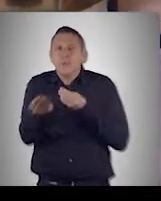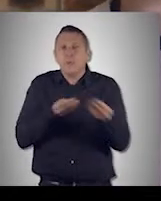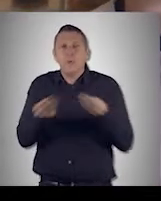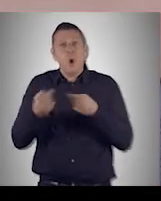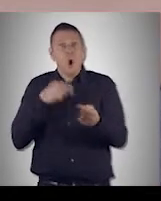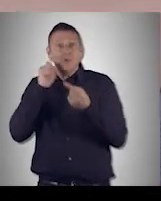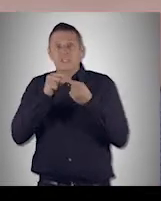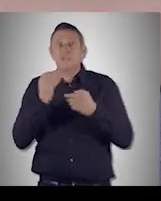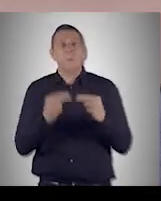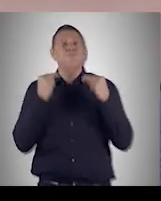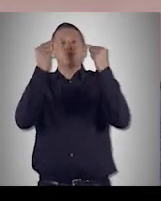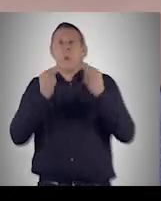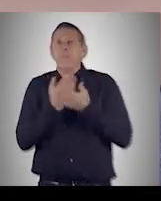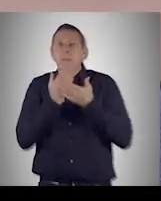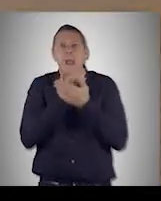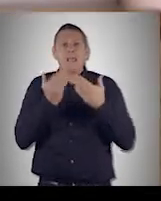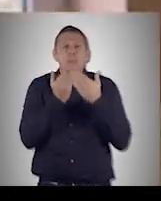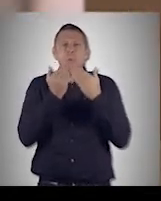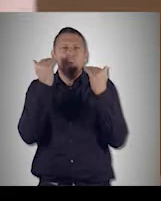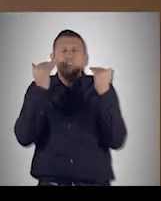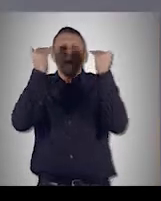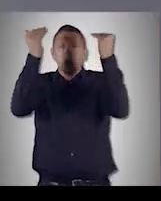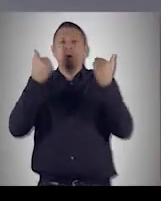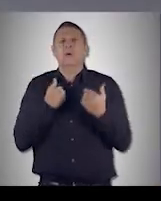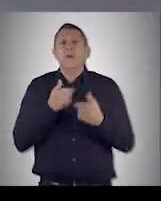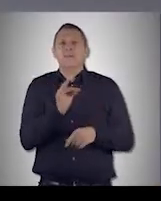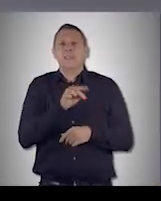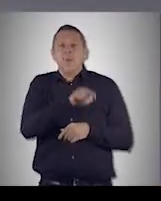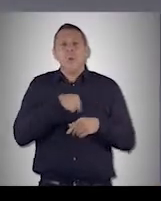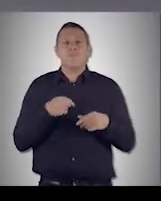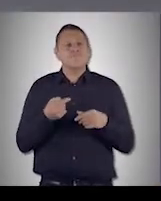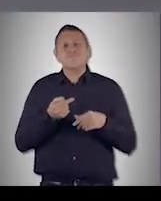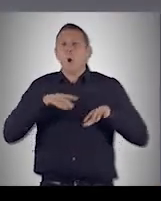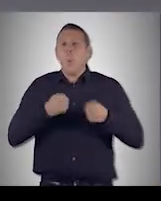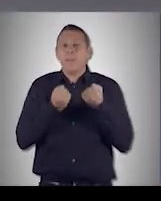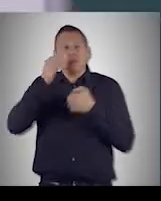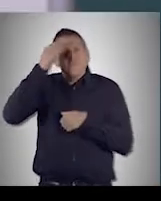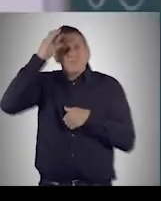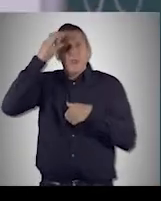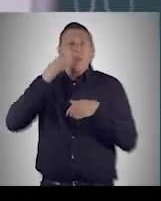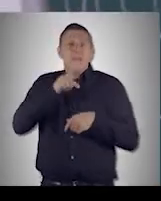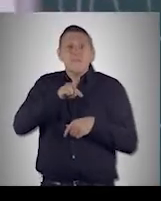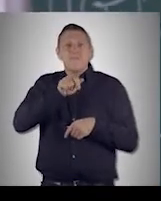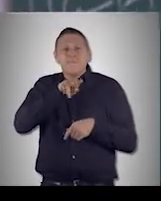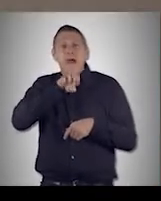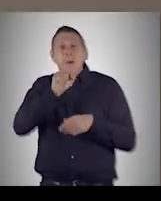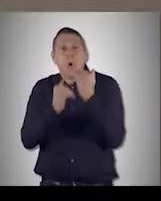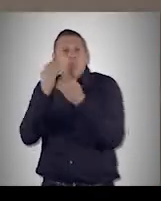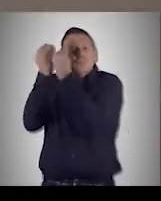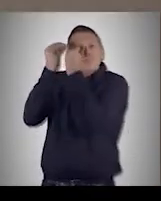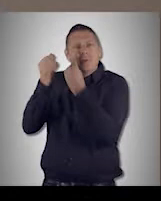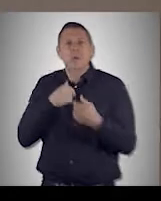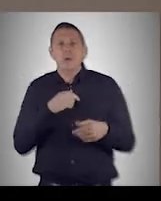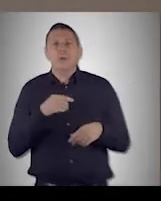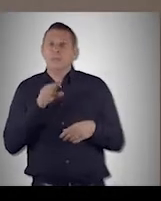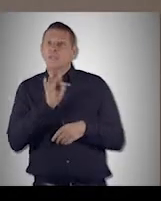année, l'objectif est ambitieux, préparer les études supérieures. Pour cela, Théo a choisi de développer ses compétences au sein du programme phare. Alors, Théo est entré dans